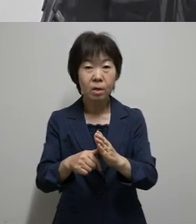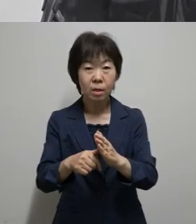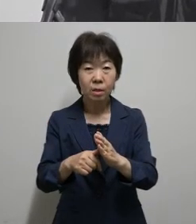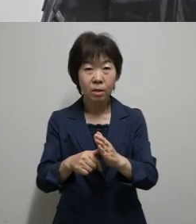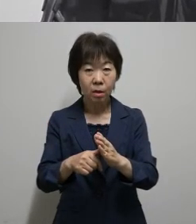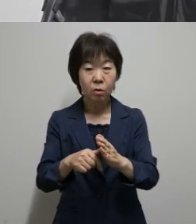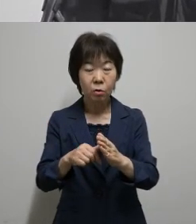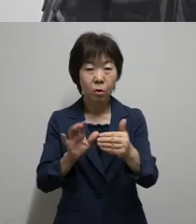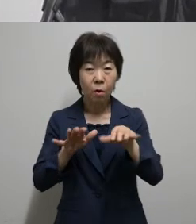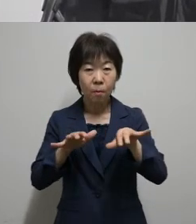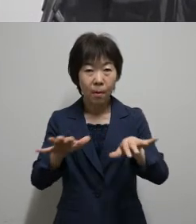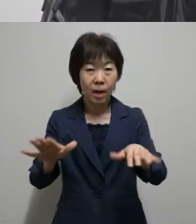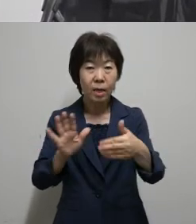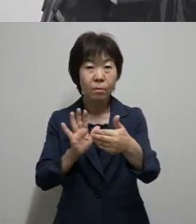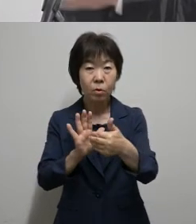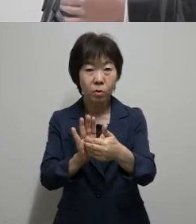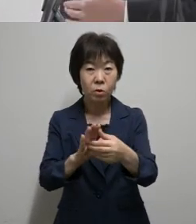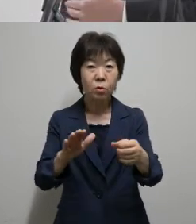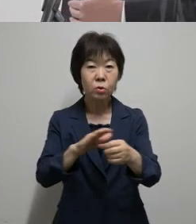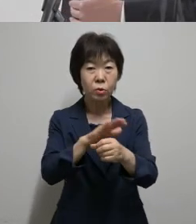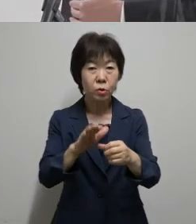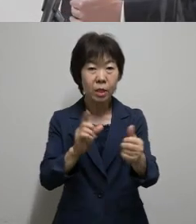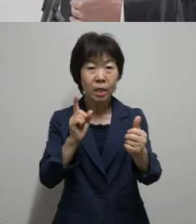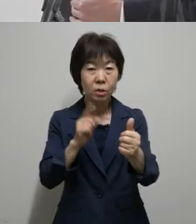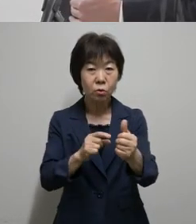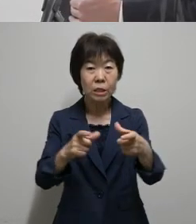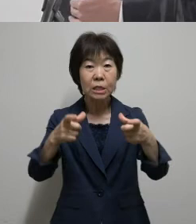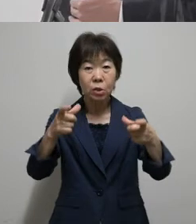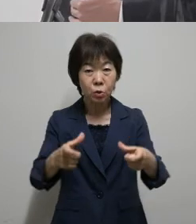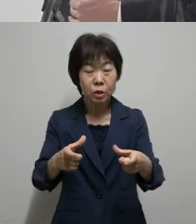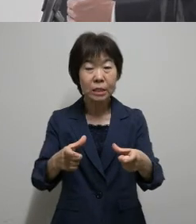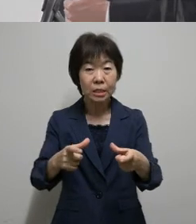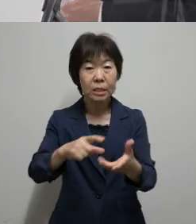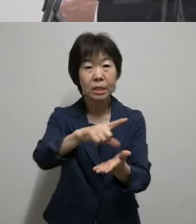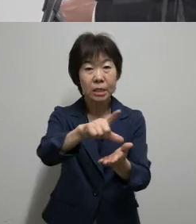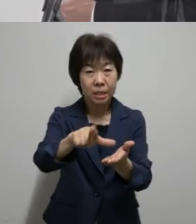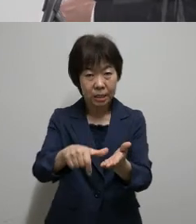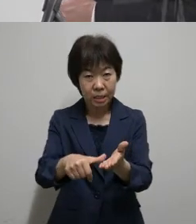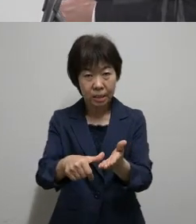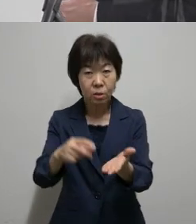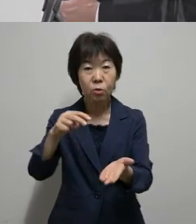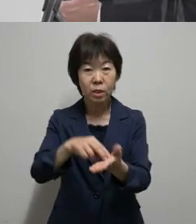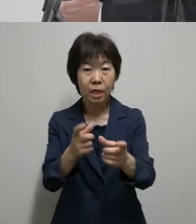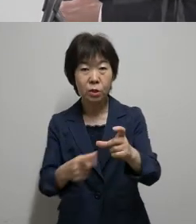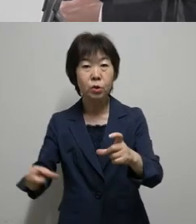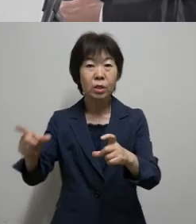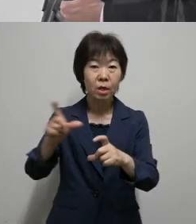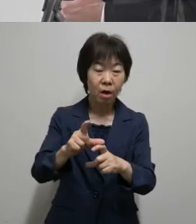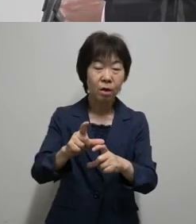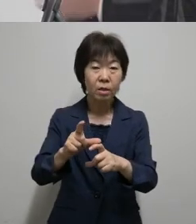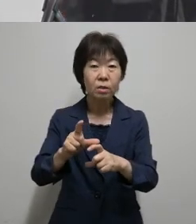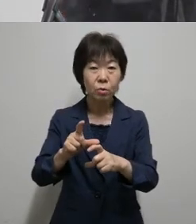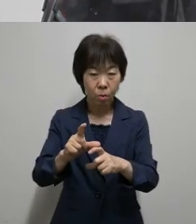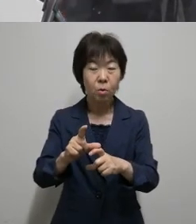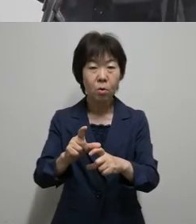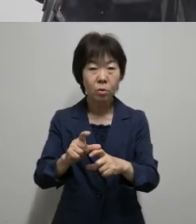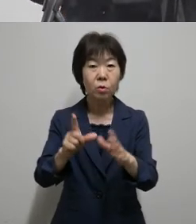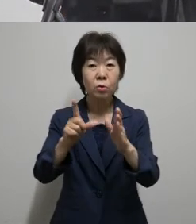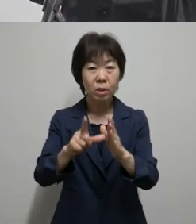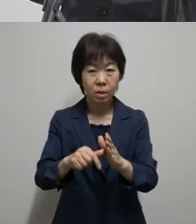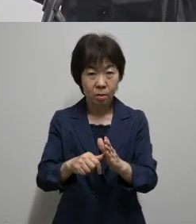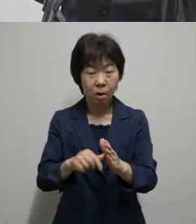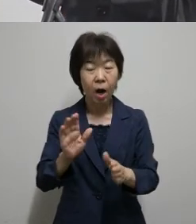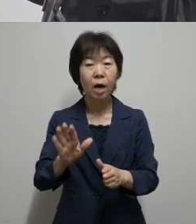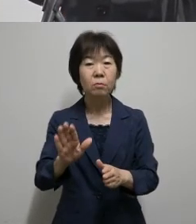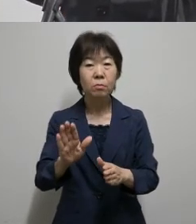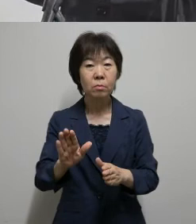大歯止めがかからない場合には当然ながらこのまん延防止の重点措置区域として追加